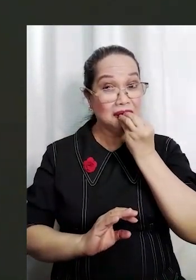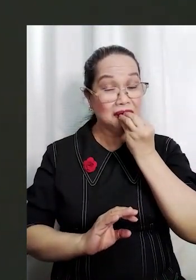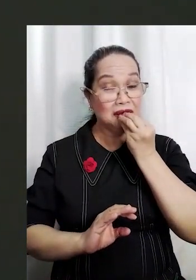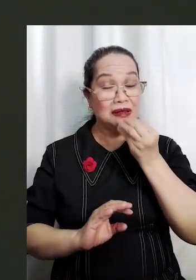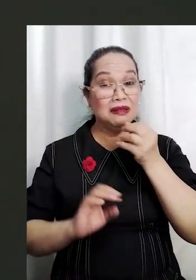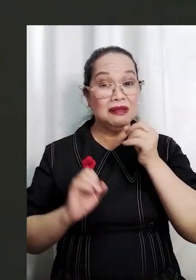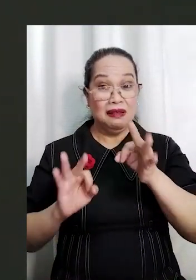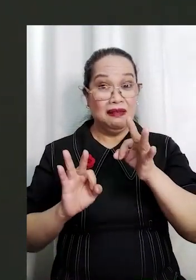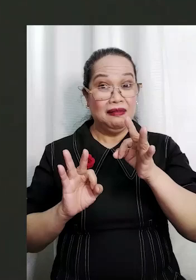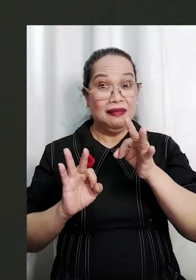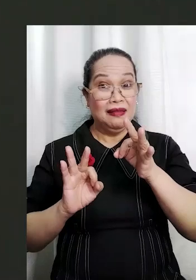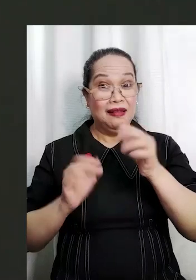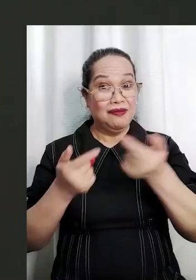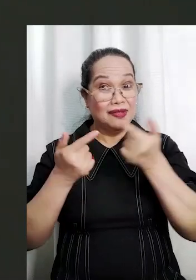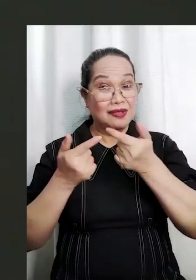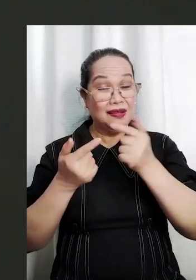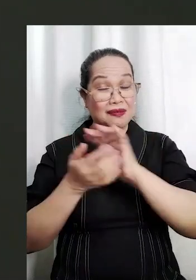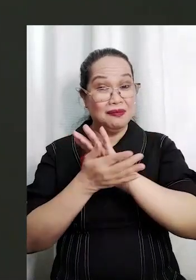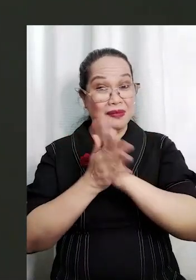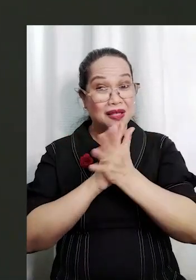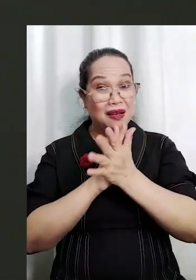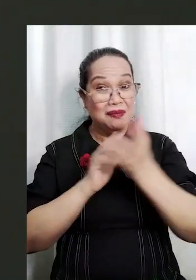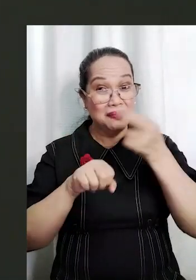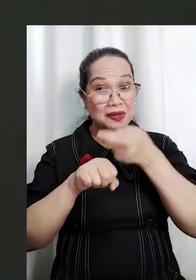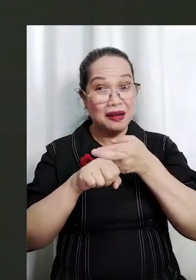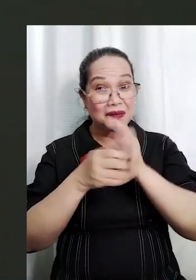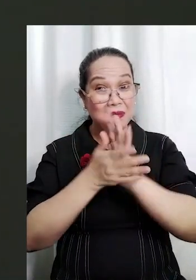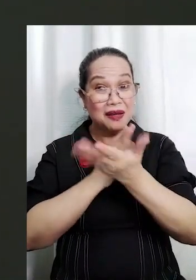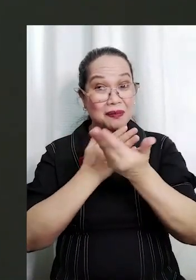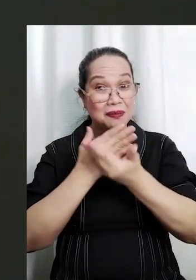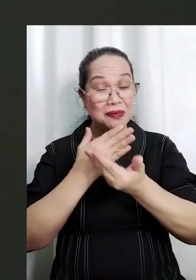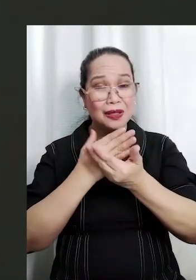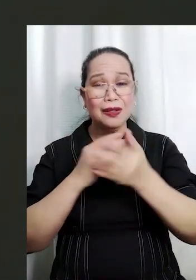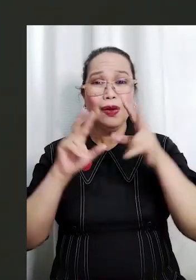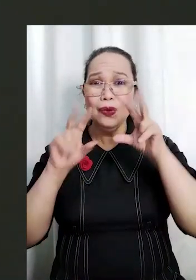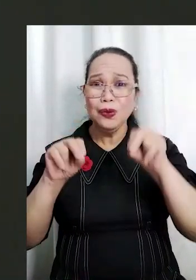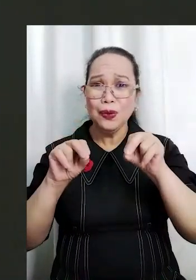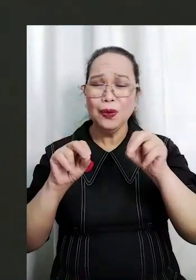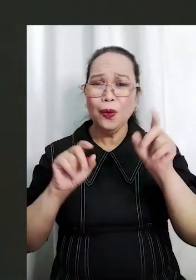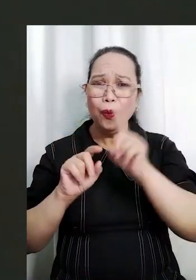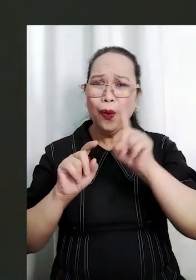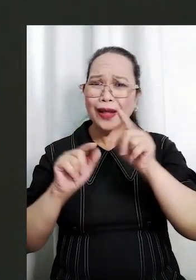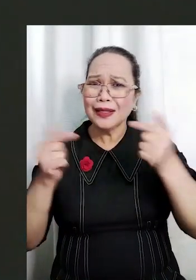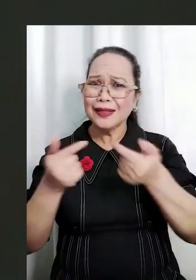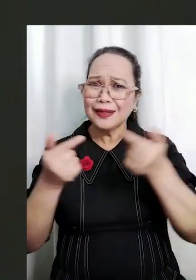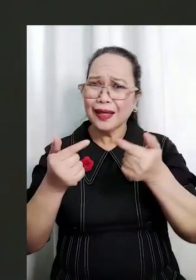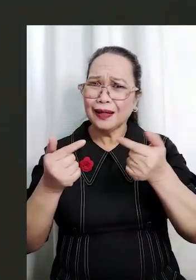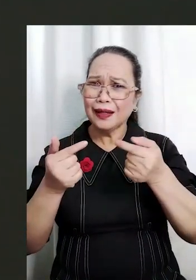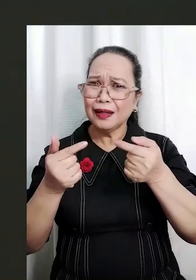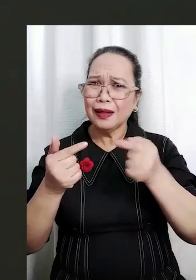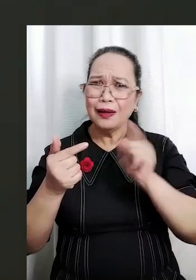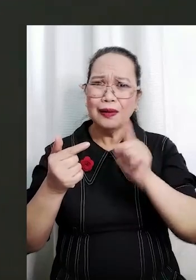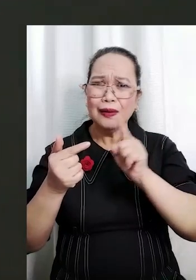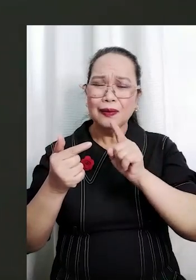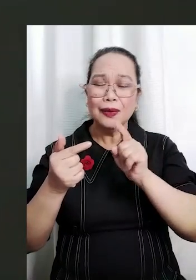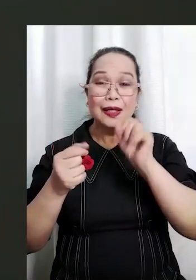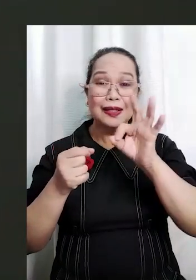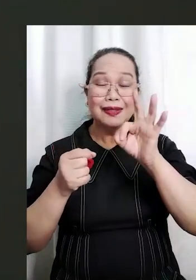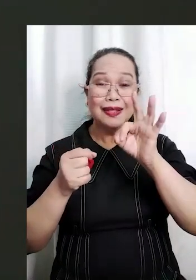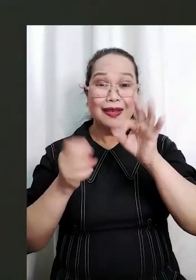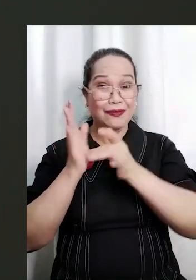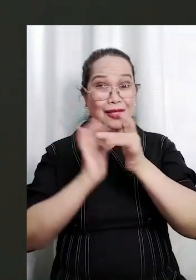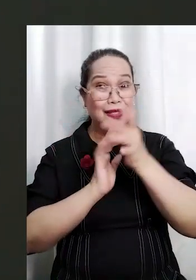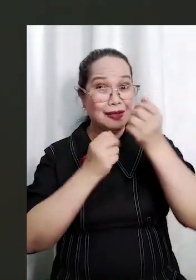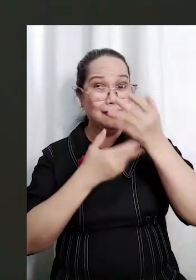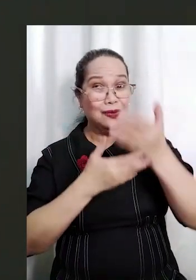bang gawing tinapay ang bato? Hindi. So ano kasalanan doon kung ginawa nga ni Jesus yun